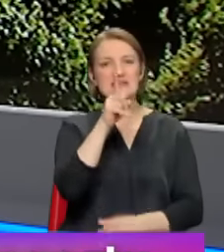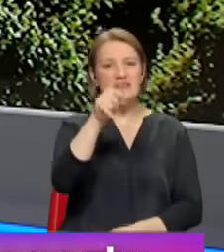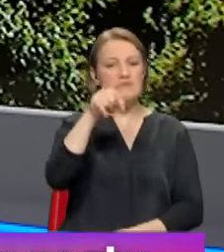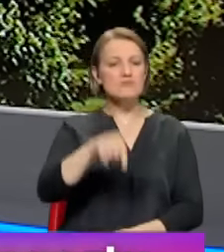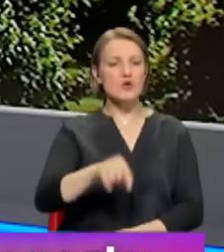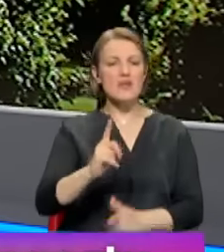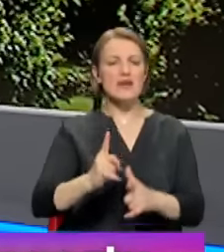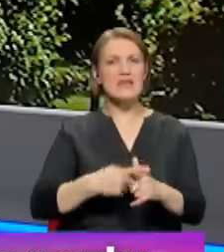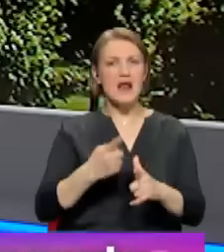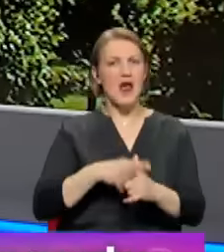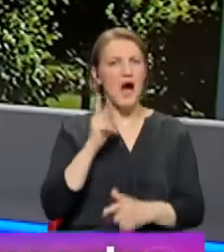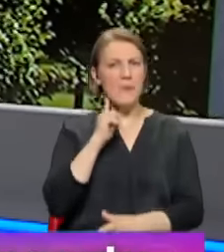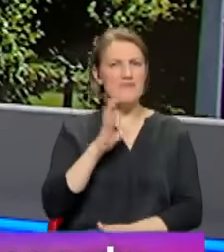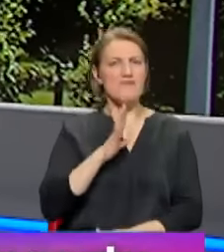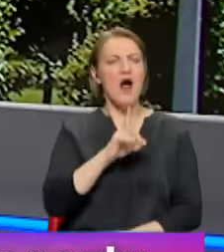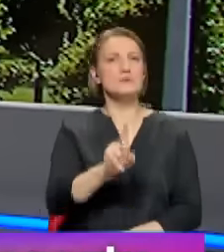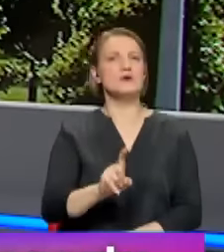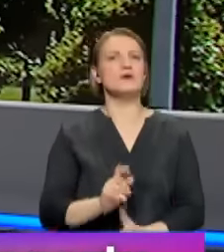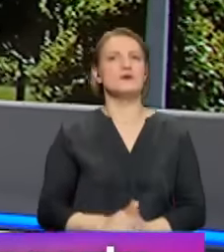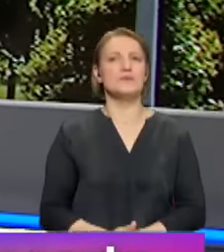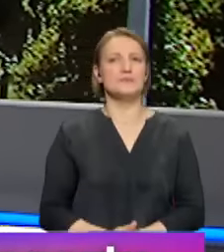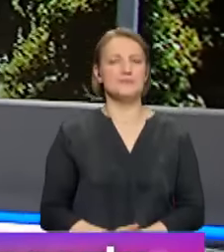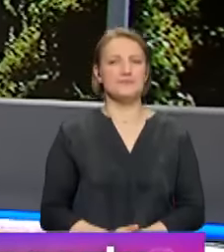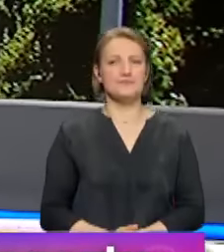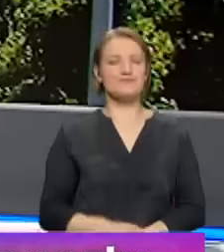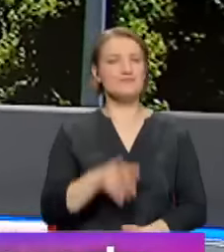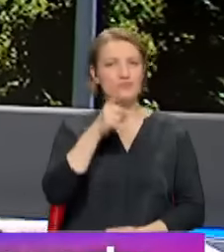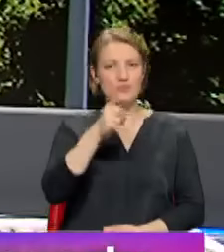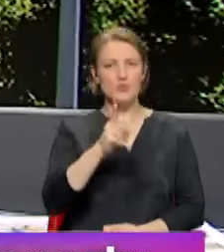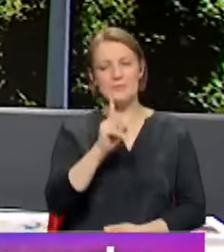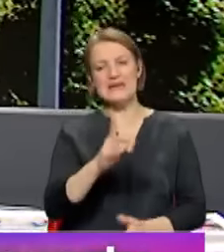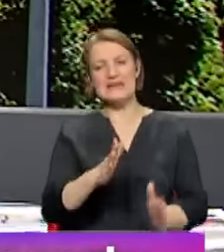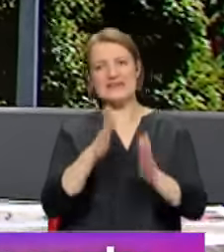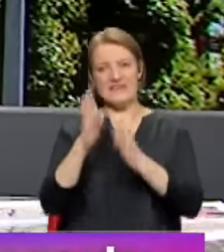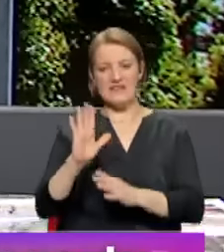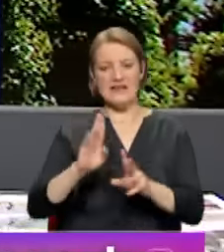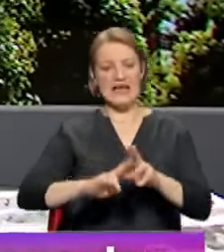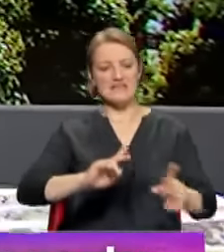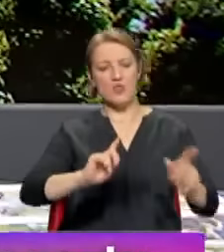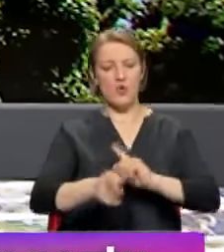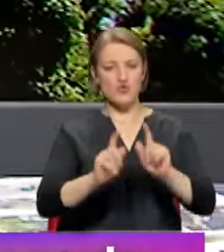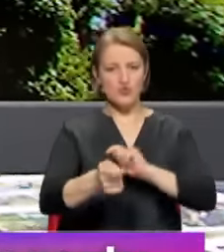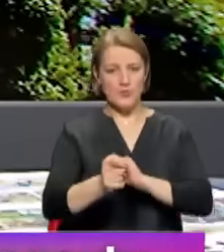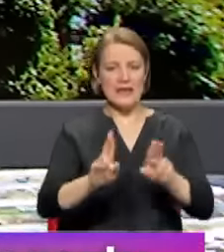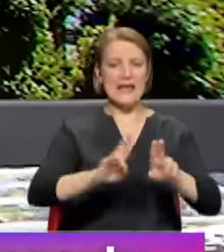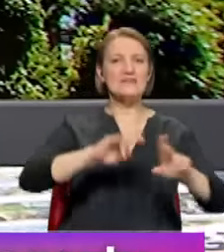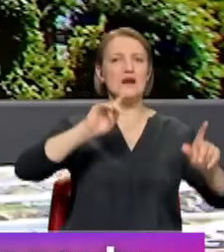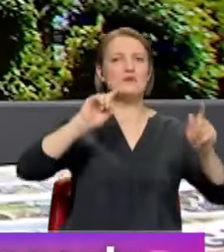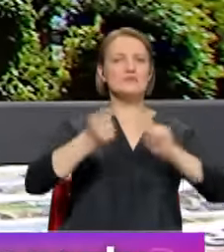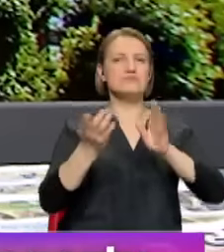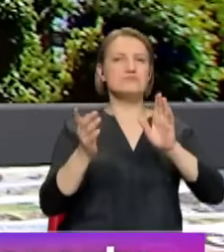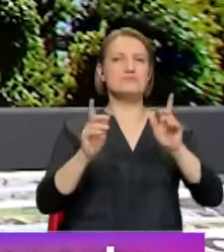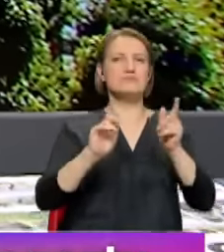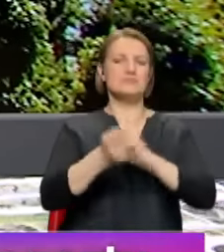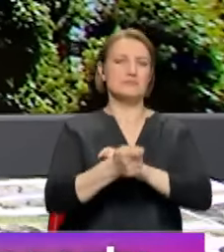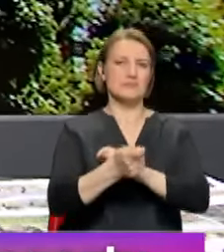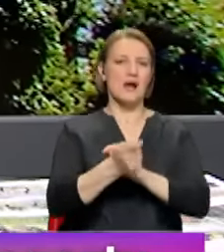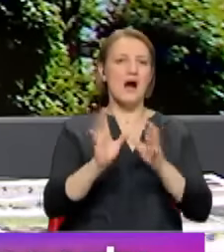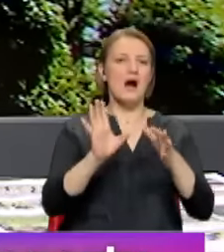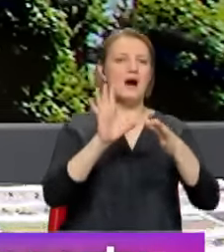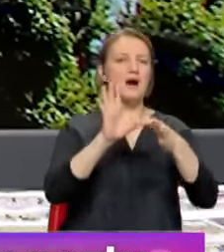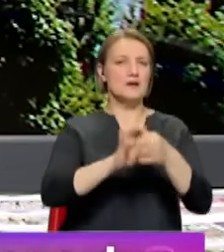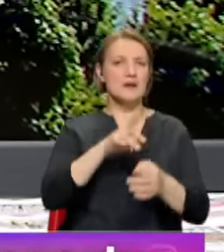burada kiralardan haberiniz var mı diye. Bunun bir tarafı kentsel dönüşüm. Kentsel dönüşümle ilgili alınması gereken